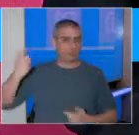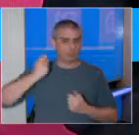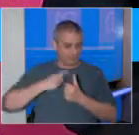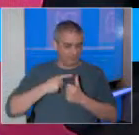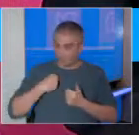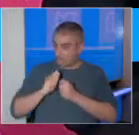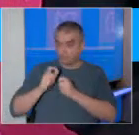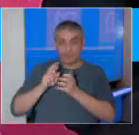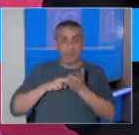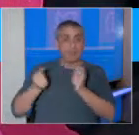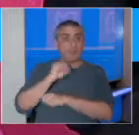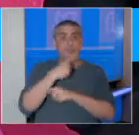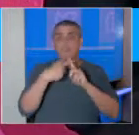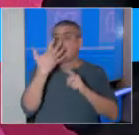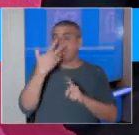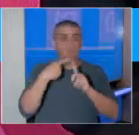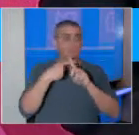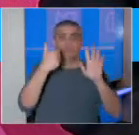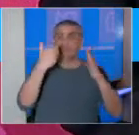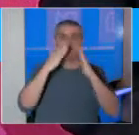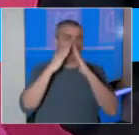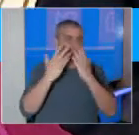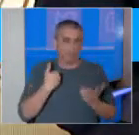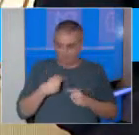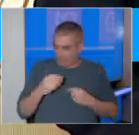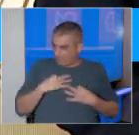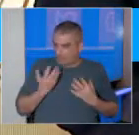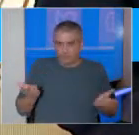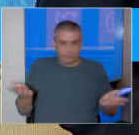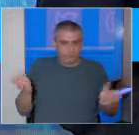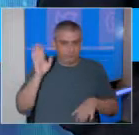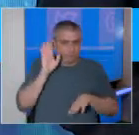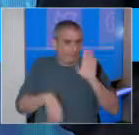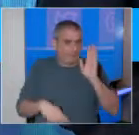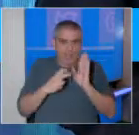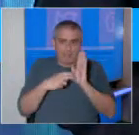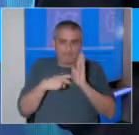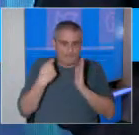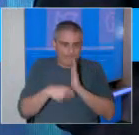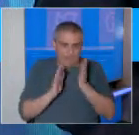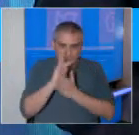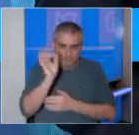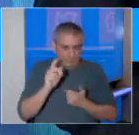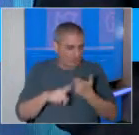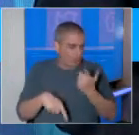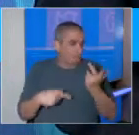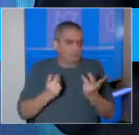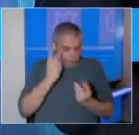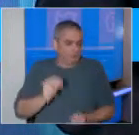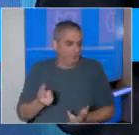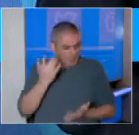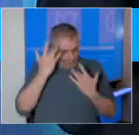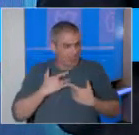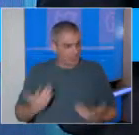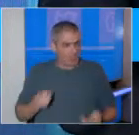אנחנו משלמים ארנונה פי 5, פי 6 ממגורים, הענף שלי בכלל מופלא בסיפור הזה של המע"מ, בסיפור הזה של מישהו באמת צריך לדאוג